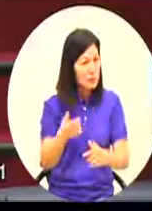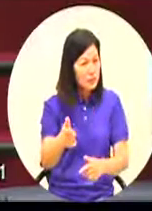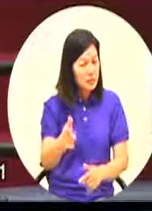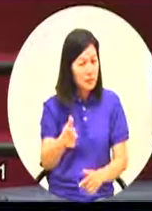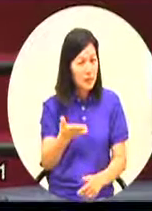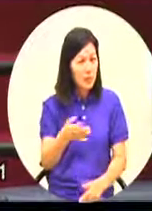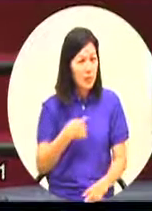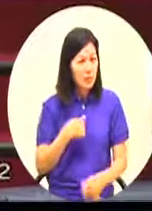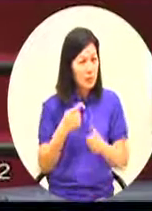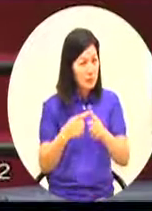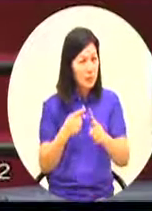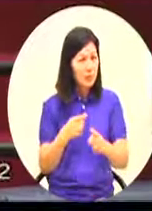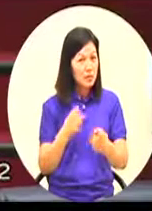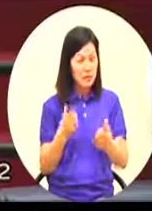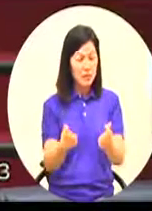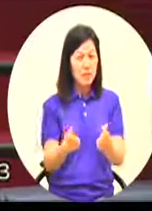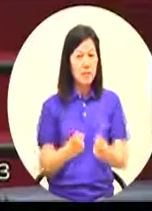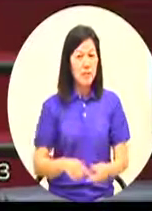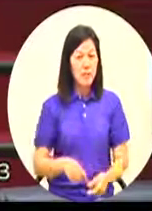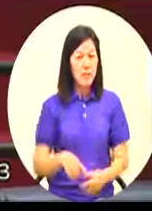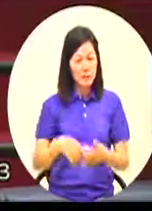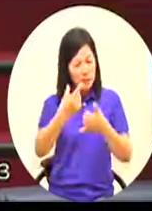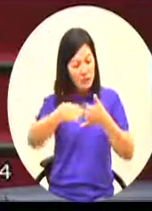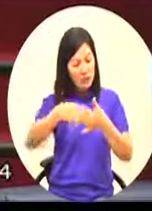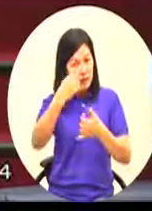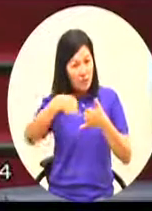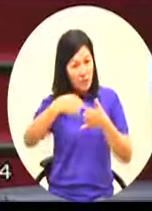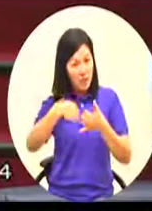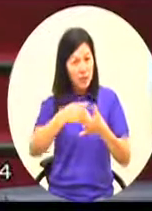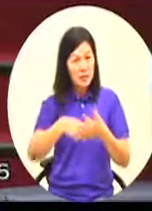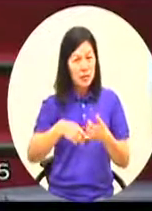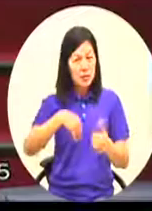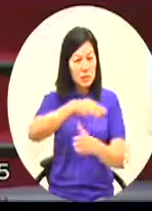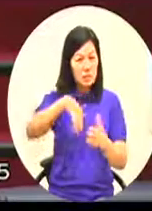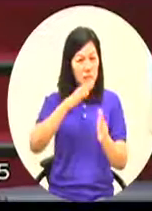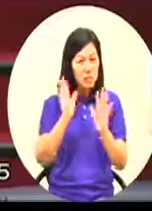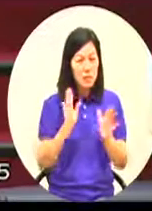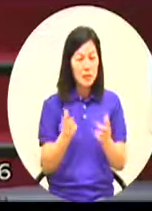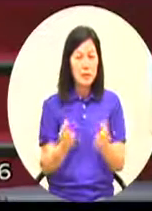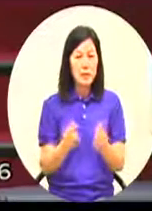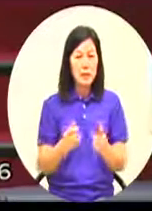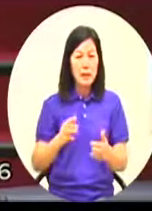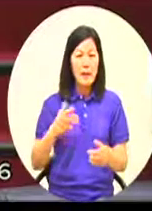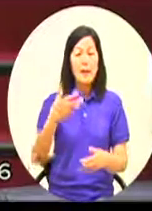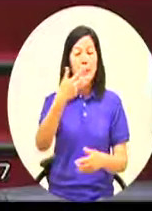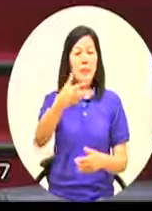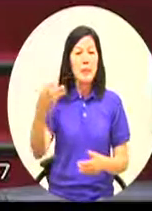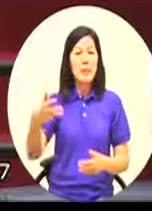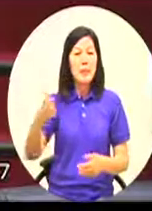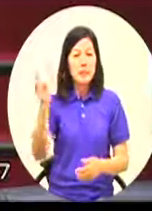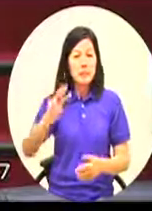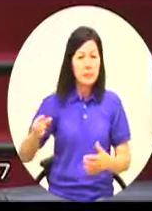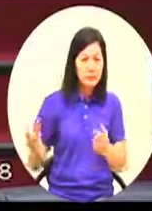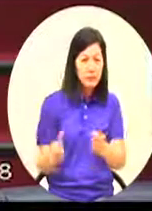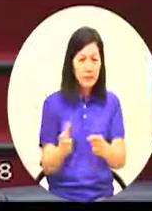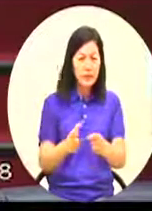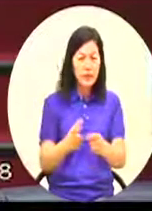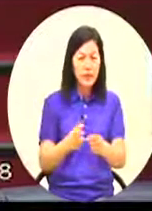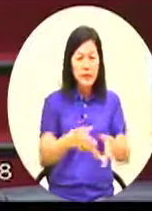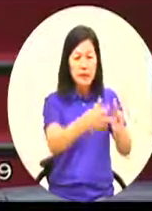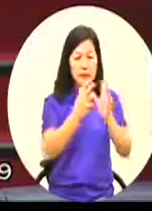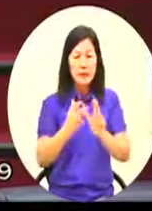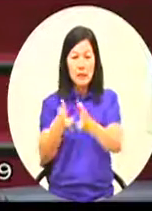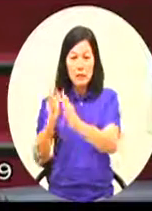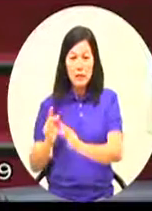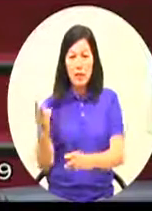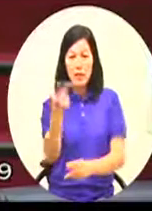人吗？你们永远是把我们当成孤儿一样。还好还有爸爸水灾的时候呢，还好有做了2座桥，让我们